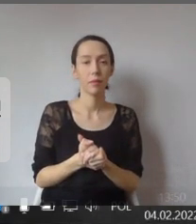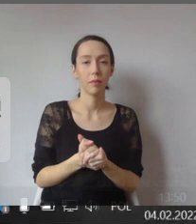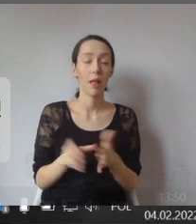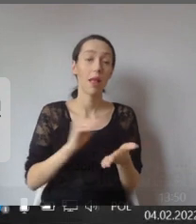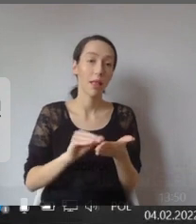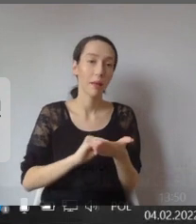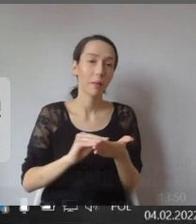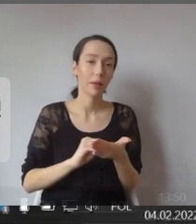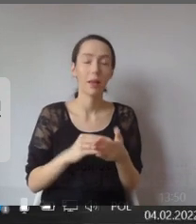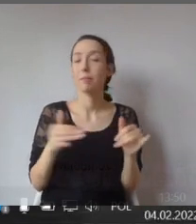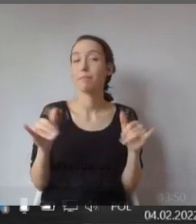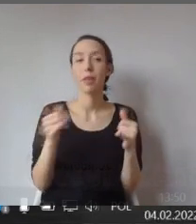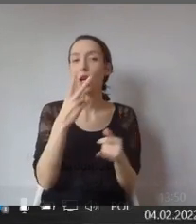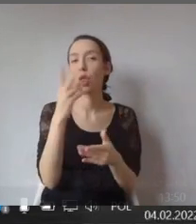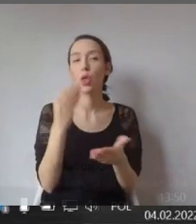doświadczenia.